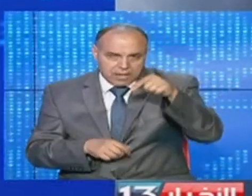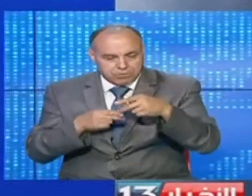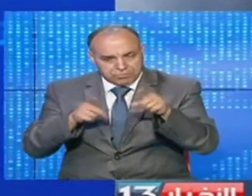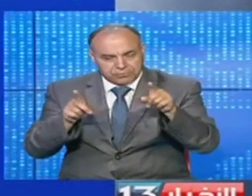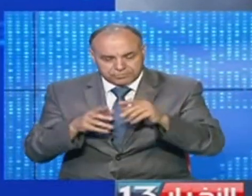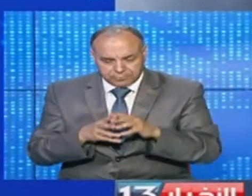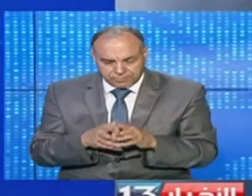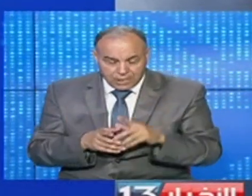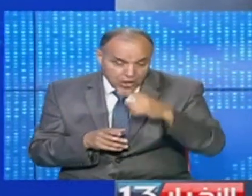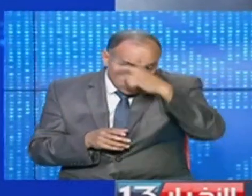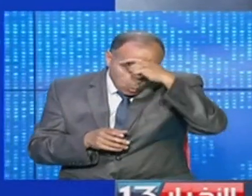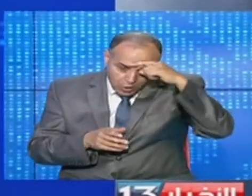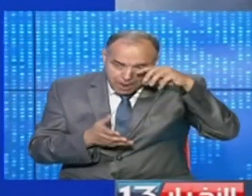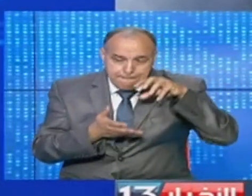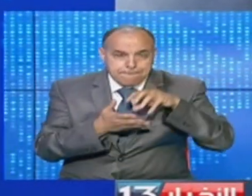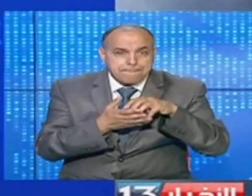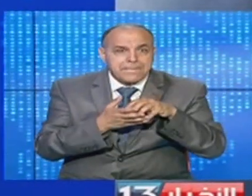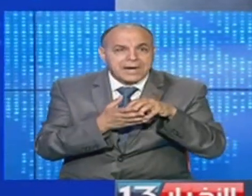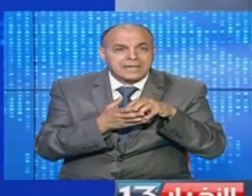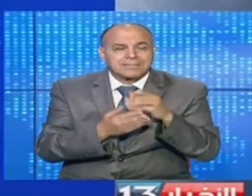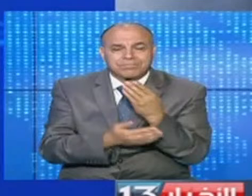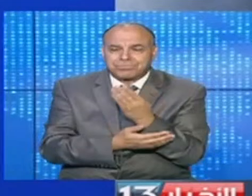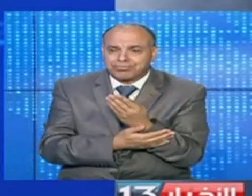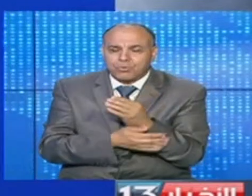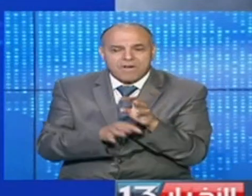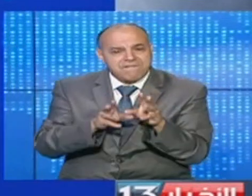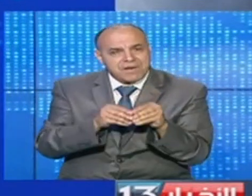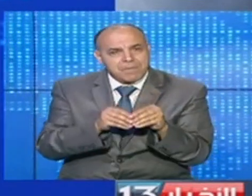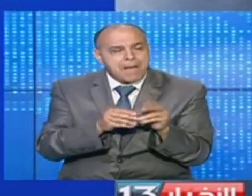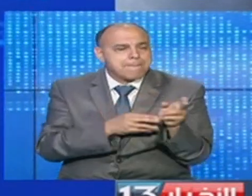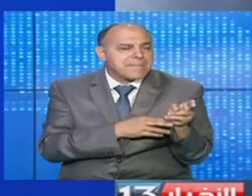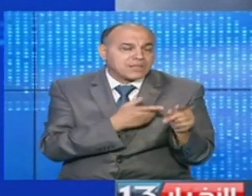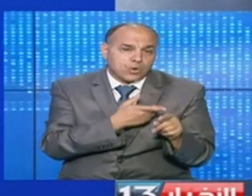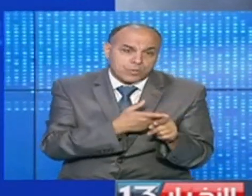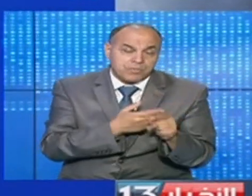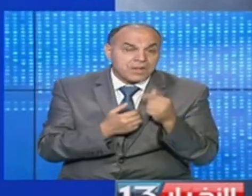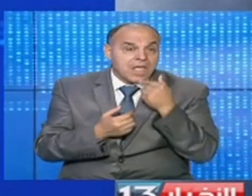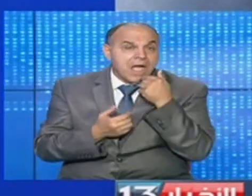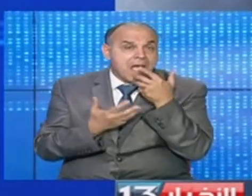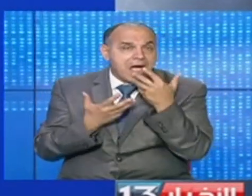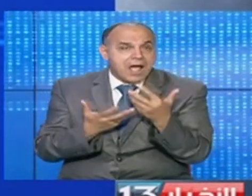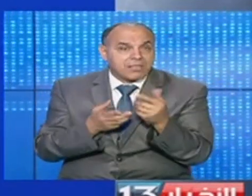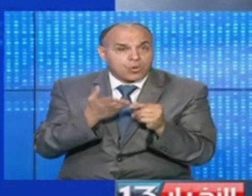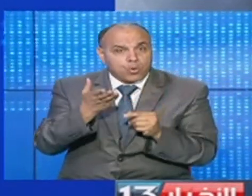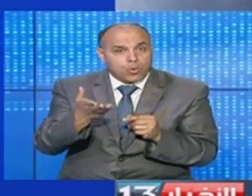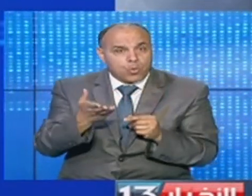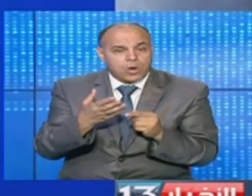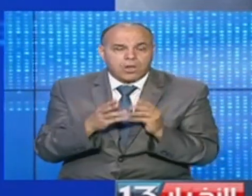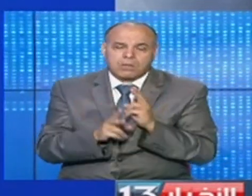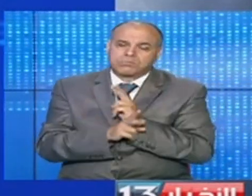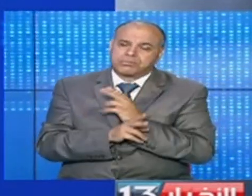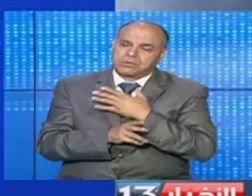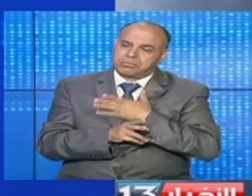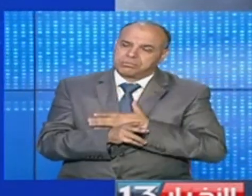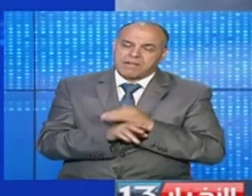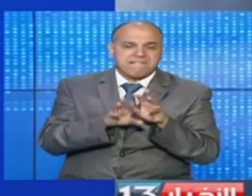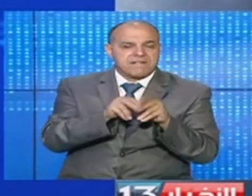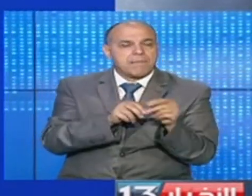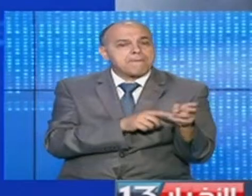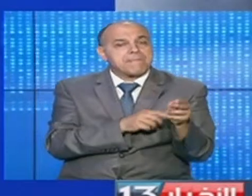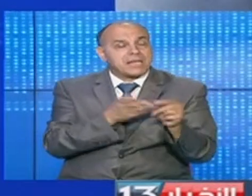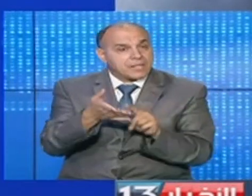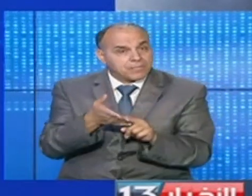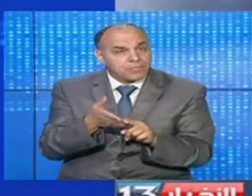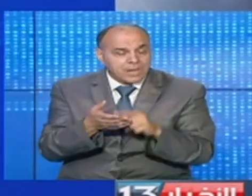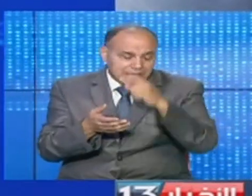يعني مركز ترفيه الطفل والعائله بالمهديه الذي يكاد ان يكون المتنافسه الوحيد لاهالي المهديه